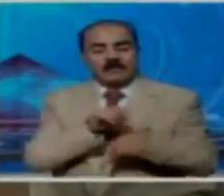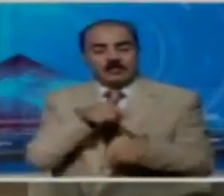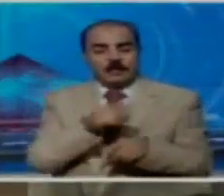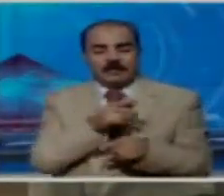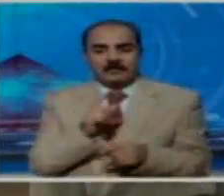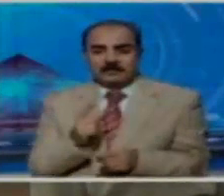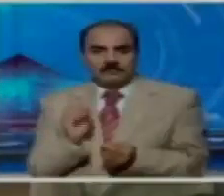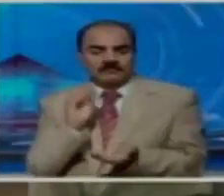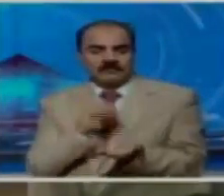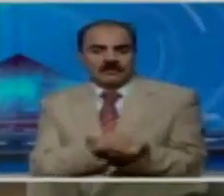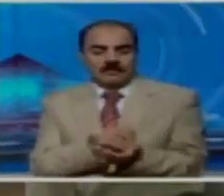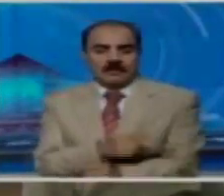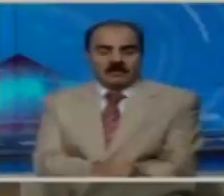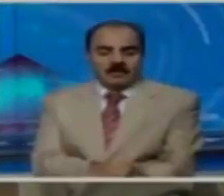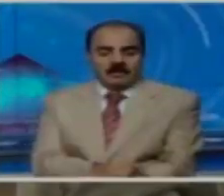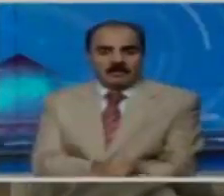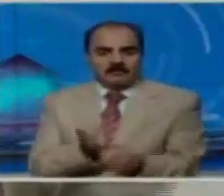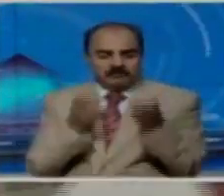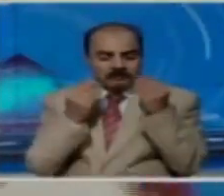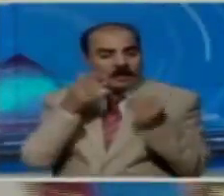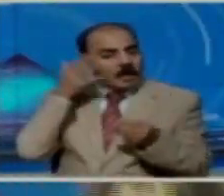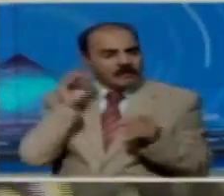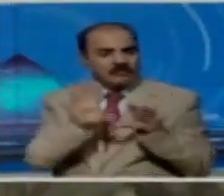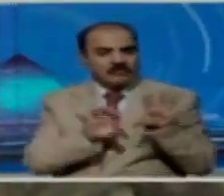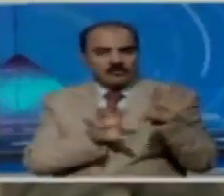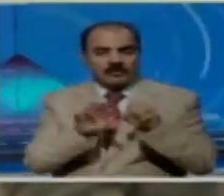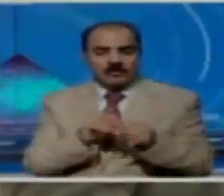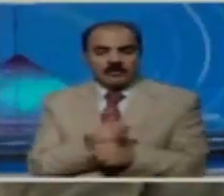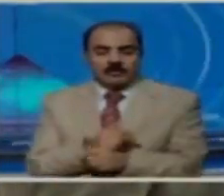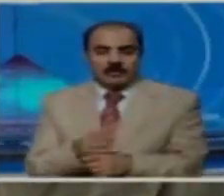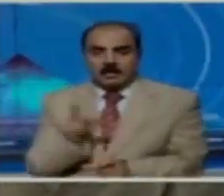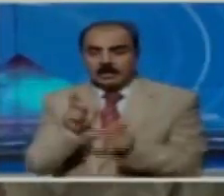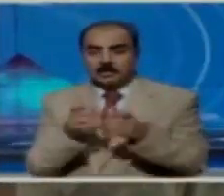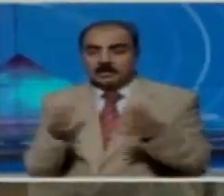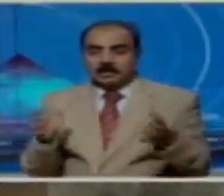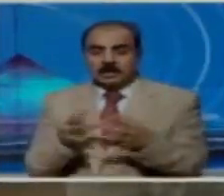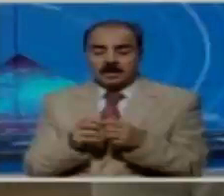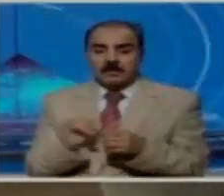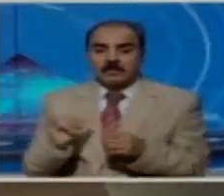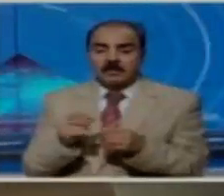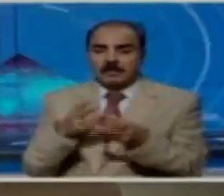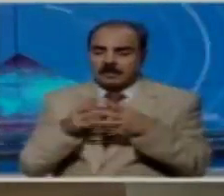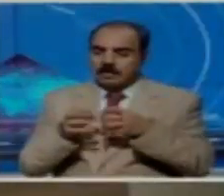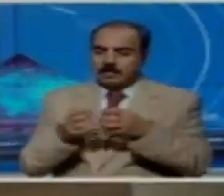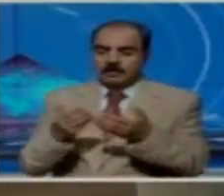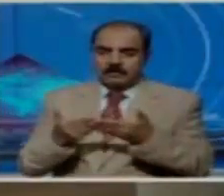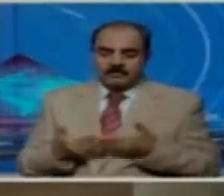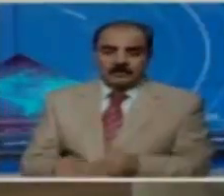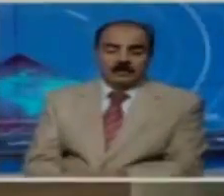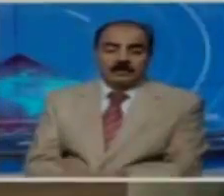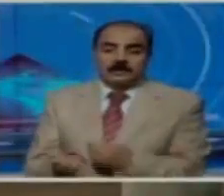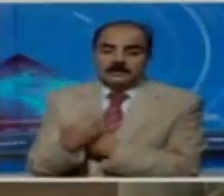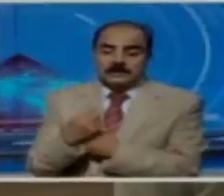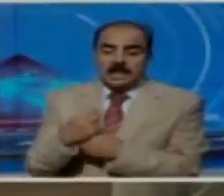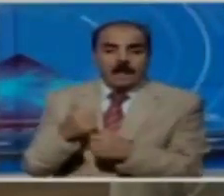ترم في الدفعة، وخدنا خبرات من هناك، وفي ناس كتير كوادر هناك كلمونا عن حاجات كتير في مجال الاعلام، وتعلمنا حاجات